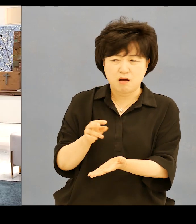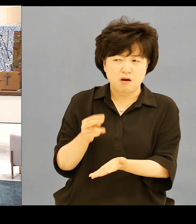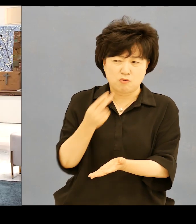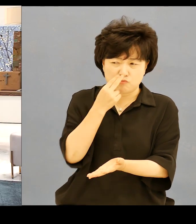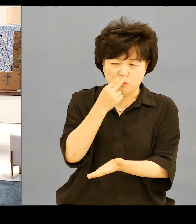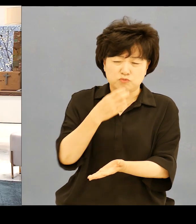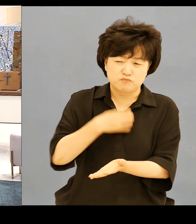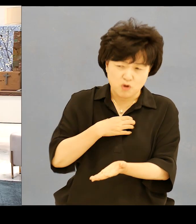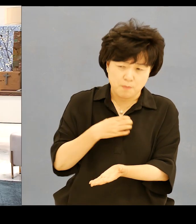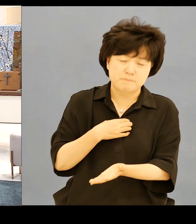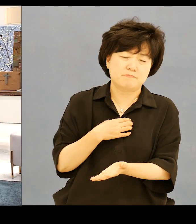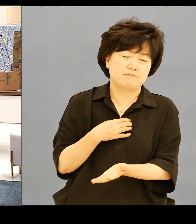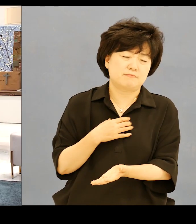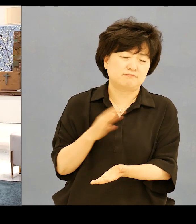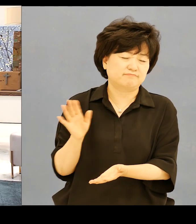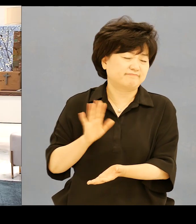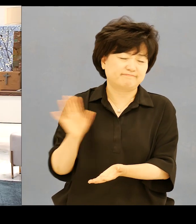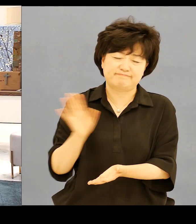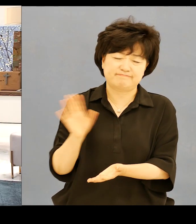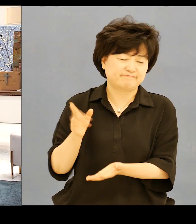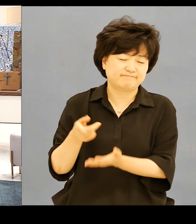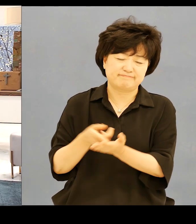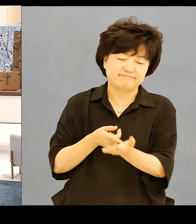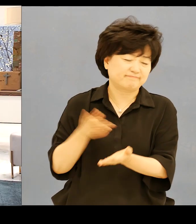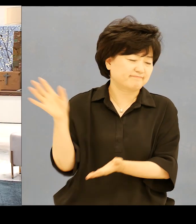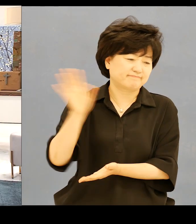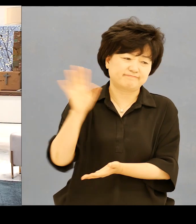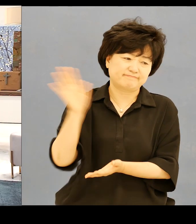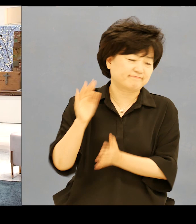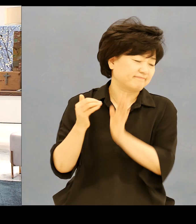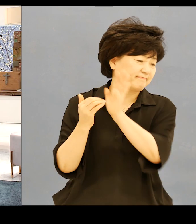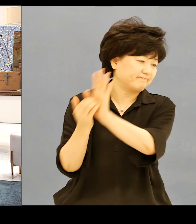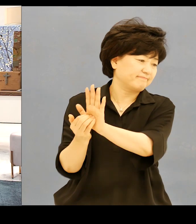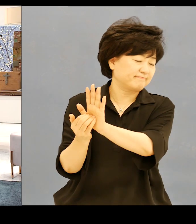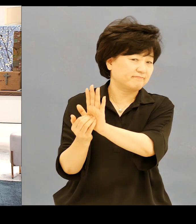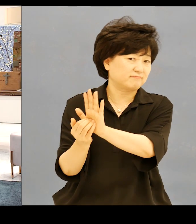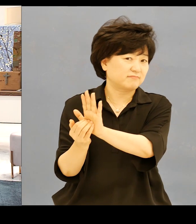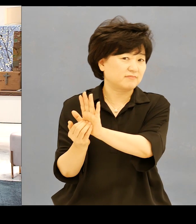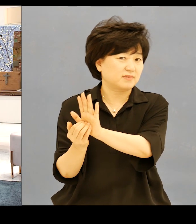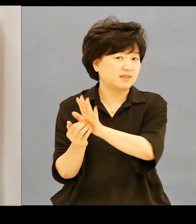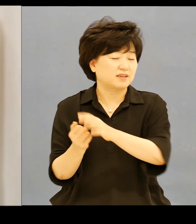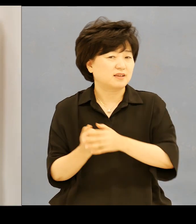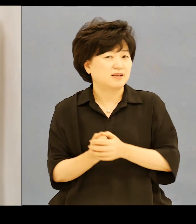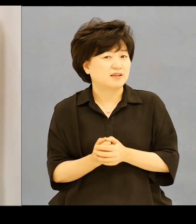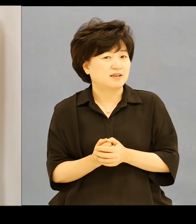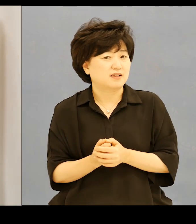목숨이 위험해질 수가 있다. 네. 그러면서 이제 맨 처음에 거절을 하시더라고요. 네. 근데